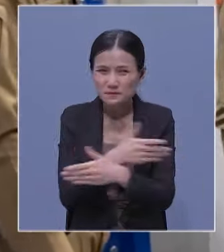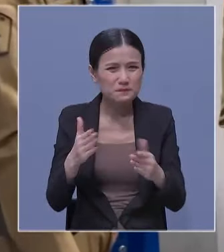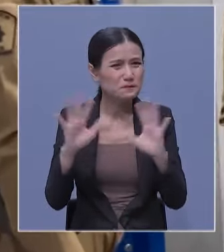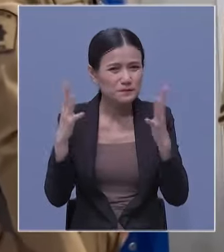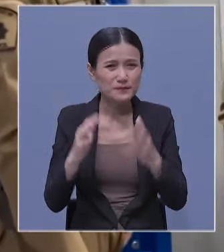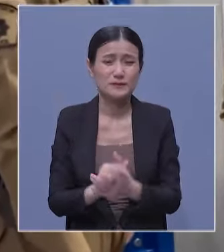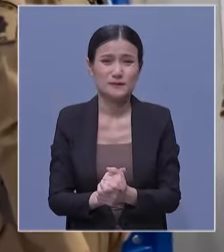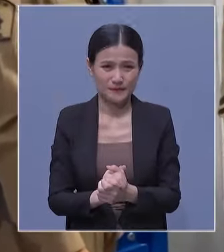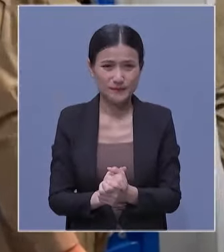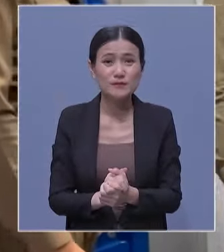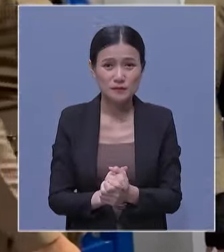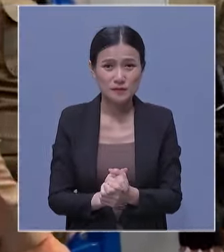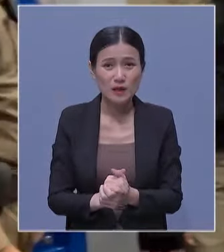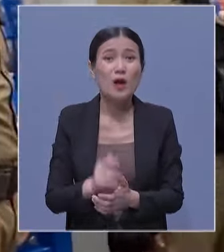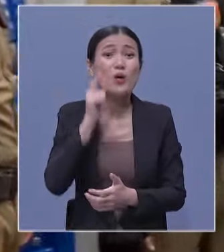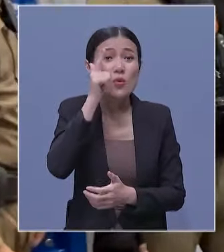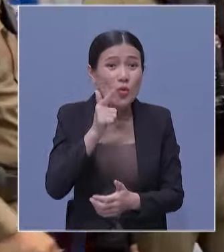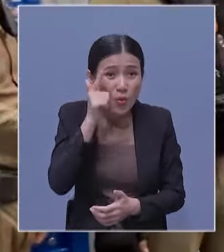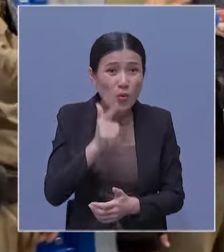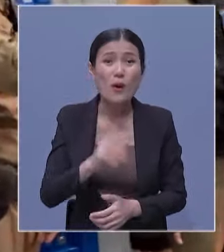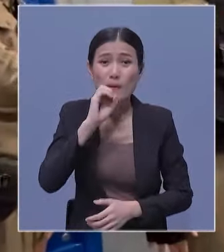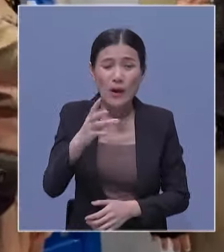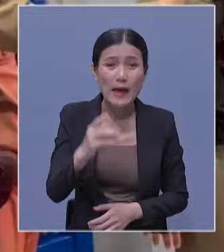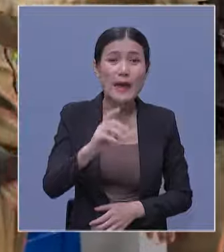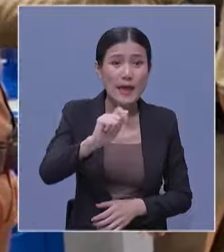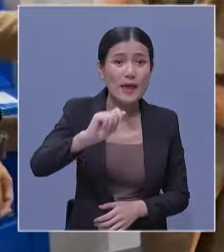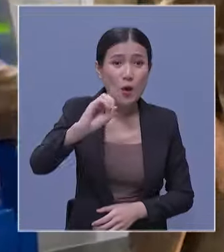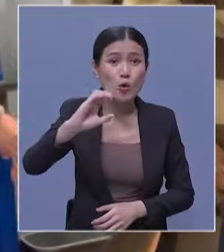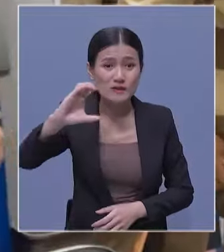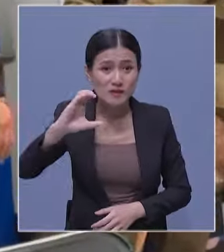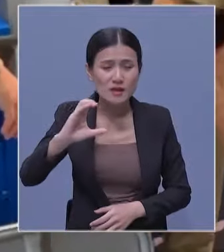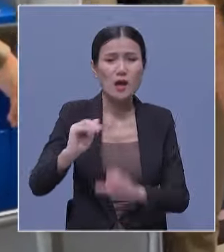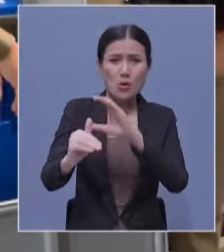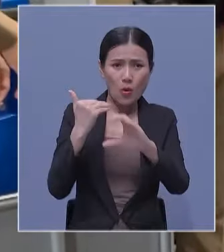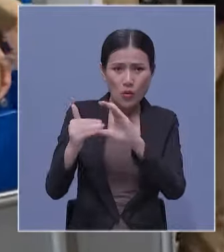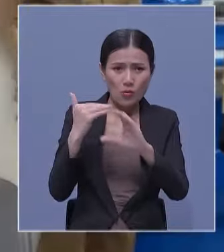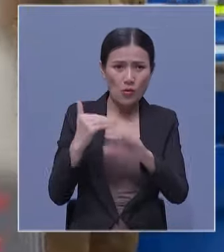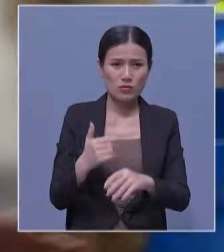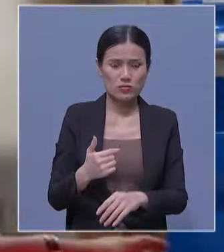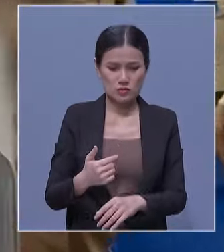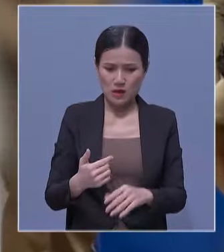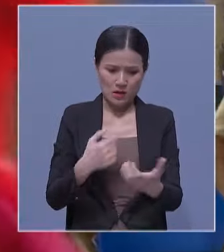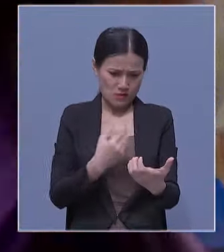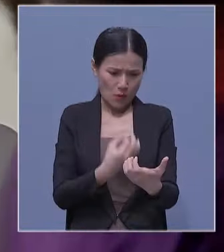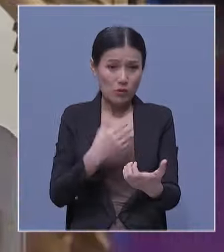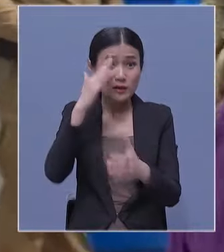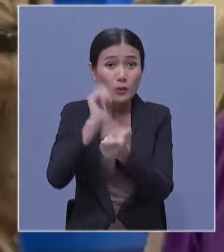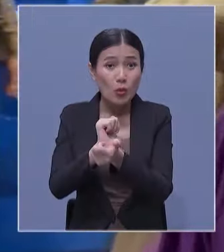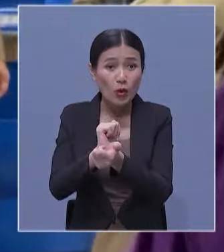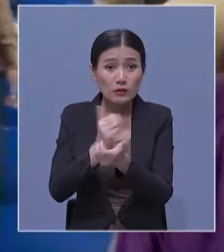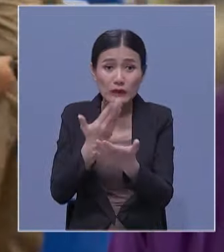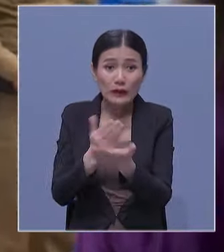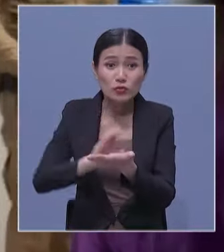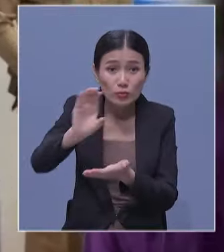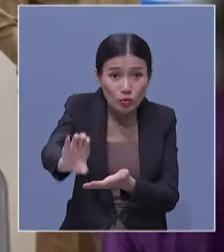นี้คุณไพฑูรเล่าให้ฟังว่าก็นี่แหละ aocนี่แหละที่มิจฉาชีพมันมาบอกลุงบอกเป็นตำรวจให้ร่วมลงทุนแต่ตอนนี้ข้อมูลยัง